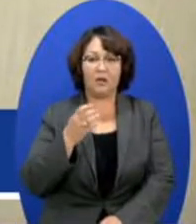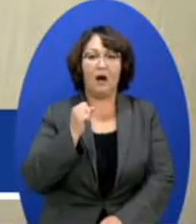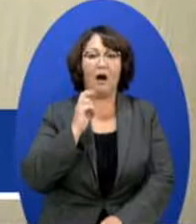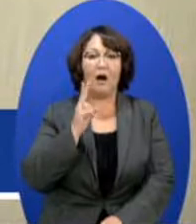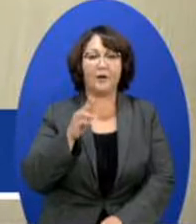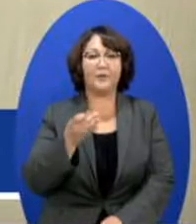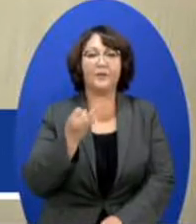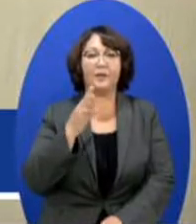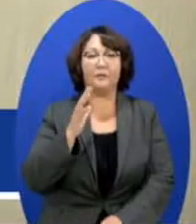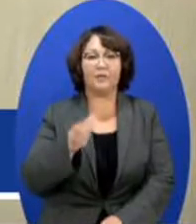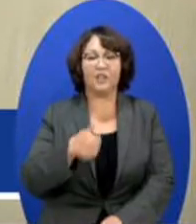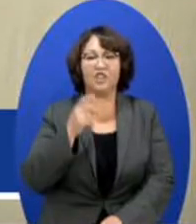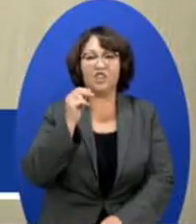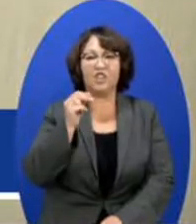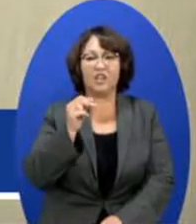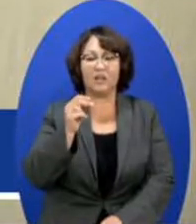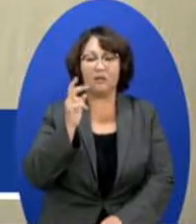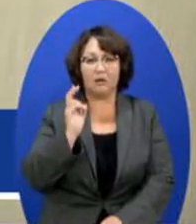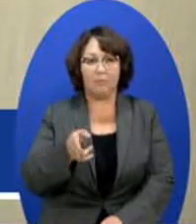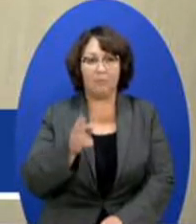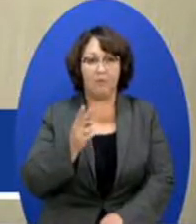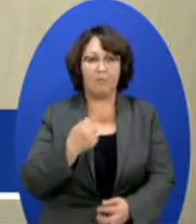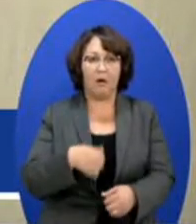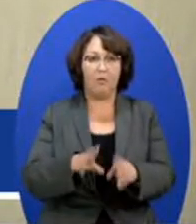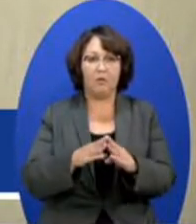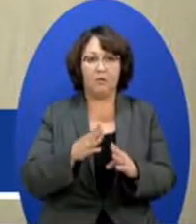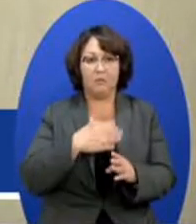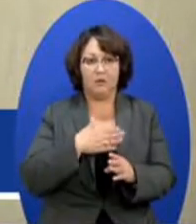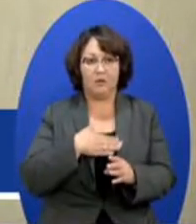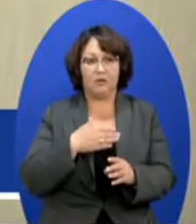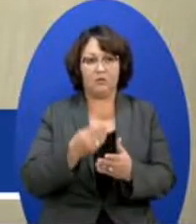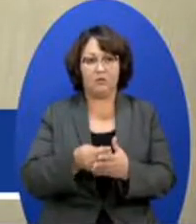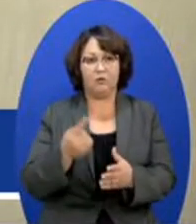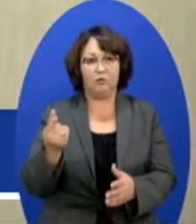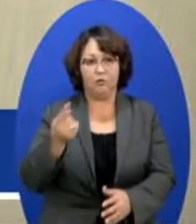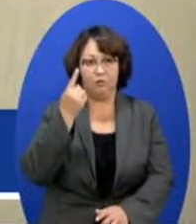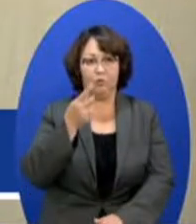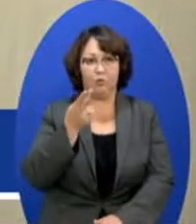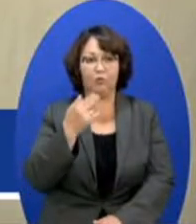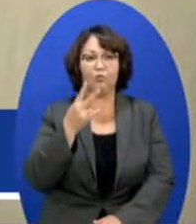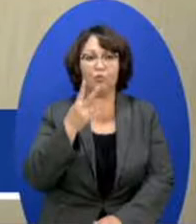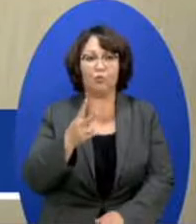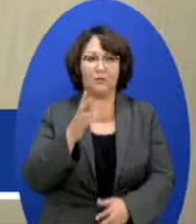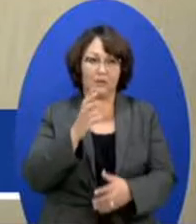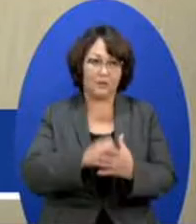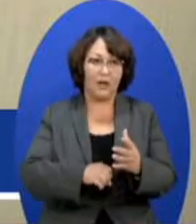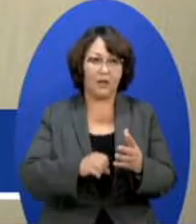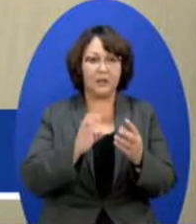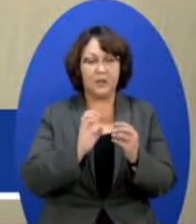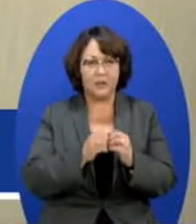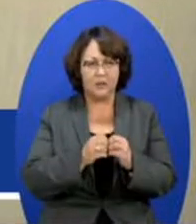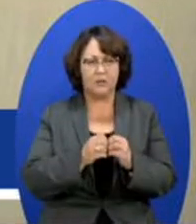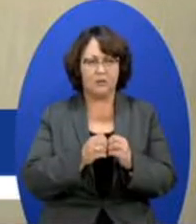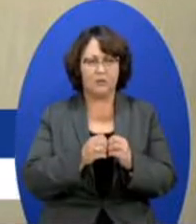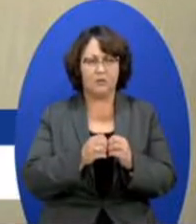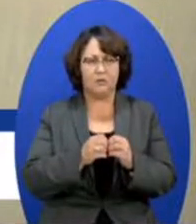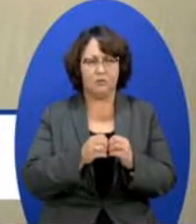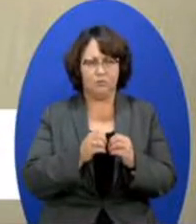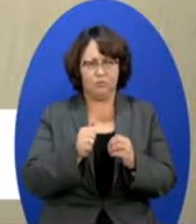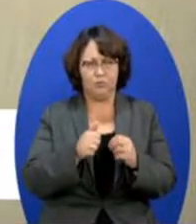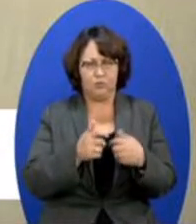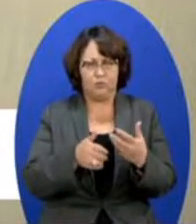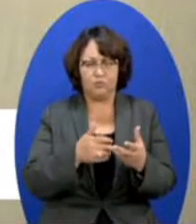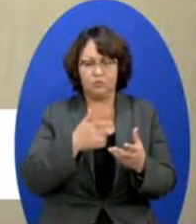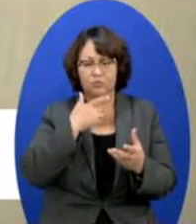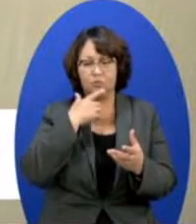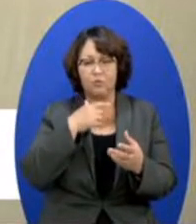чанарын кампан баг. Одоо чи манай банкд бол том аягүй өндөр дүн бидээ сан байгуул зөвлөж чаддаг юм байж байгаа. Тэр фактор